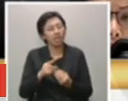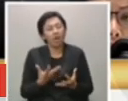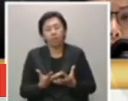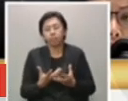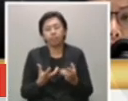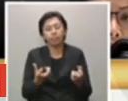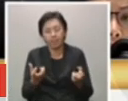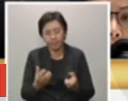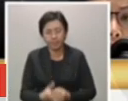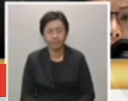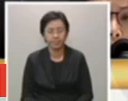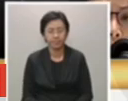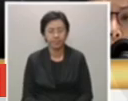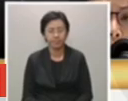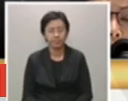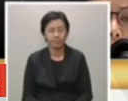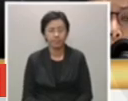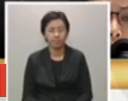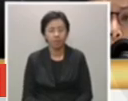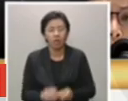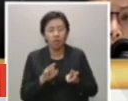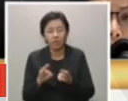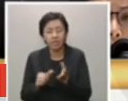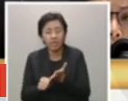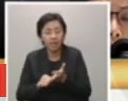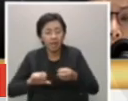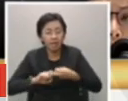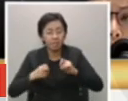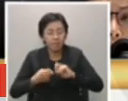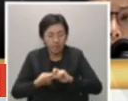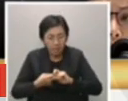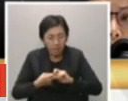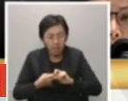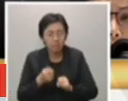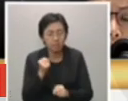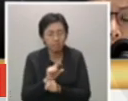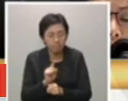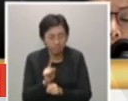ดสิ้นทางออกของปัญหาขั้นต่อมา